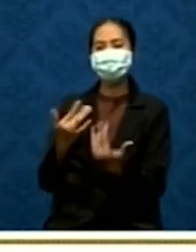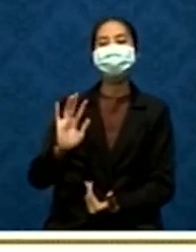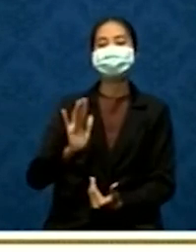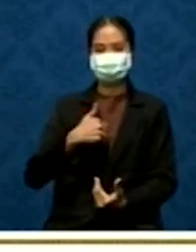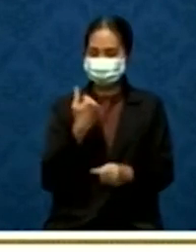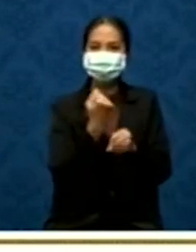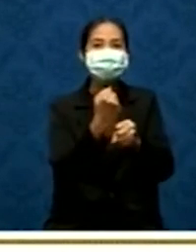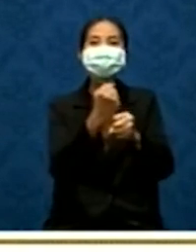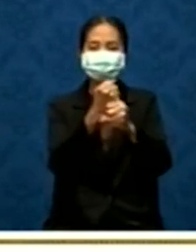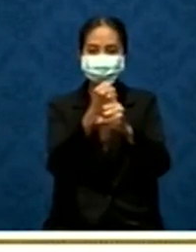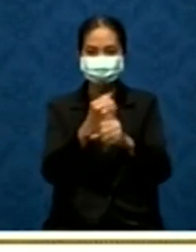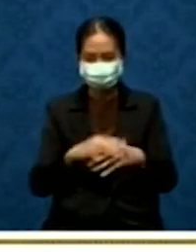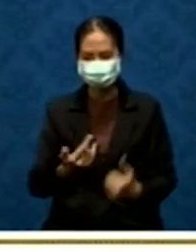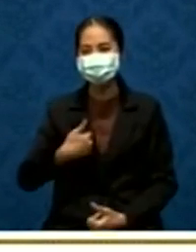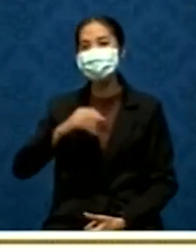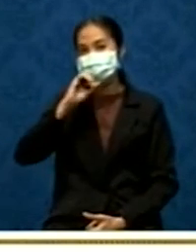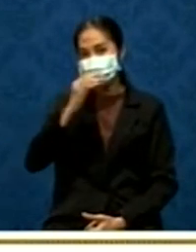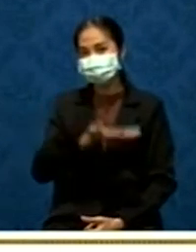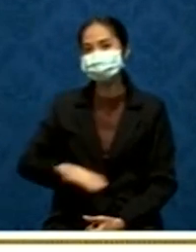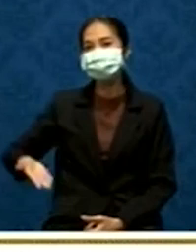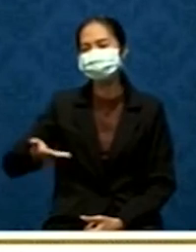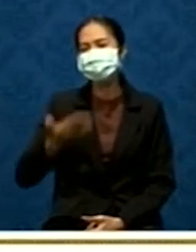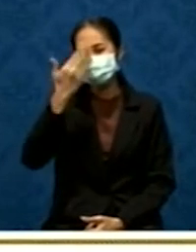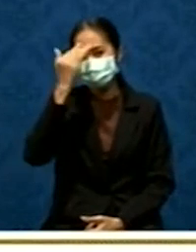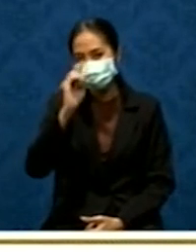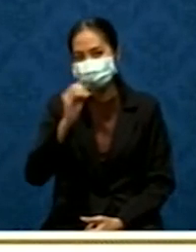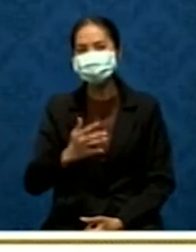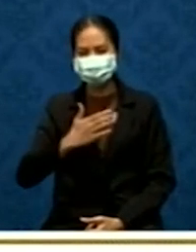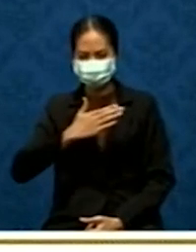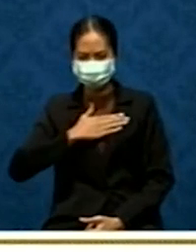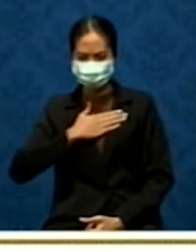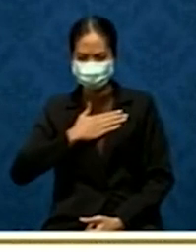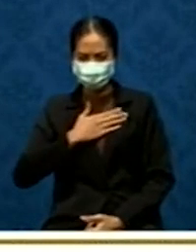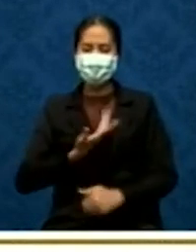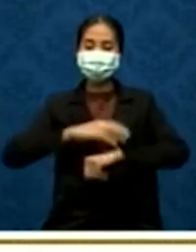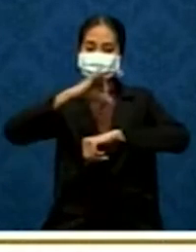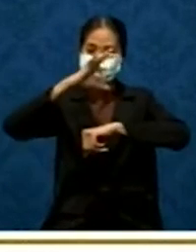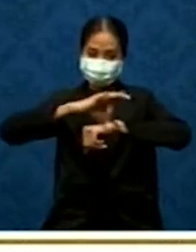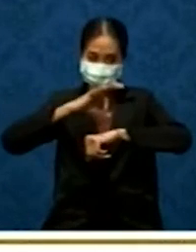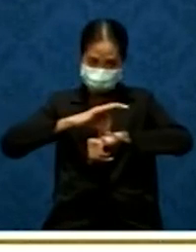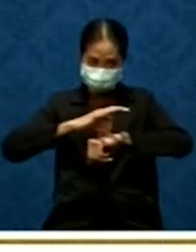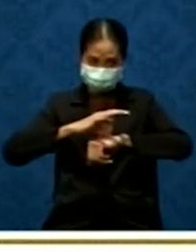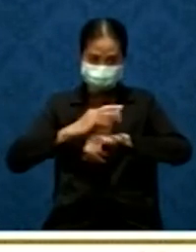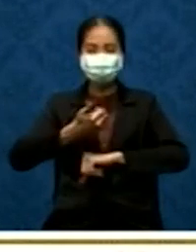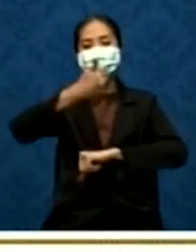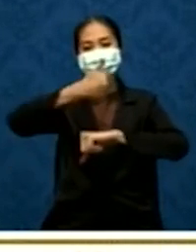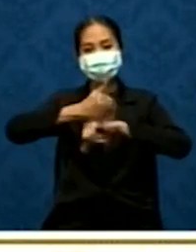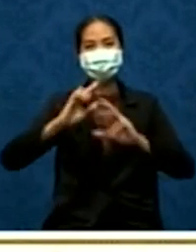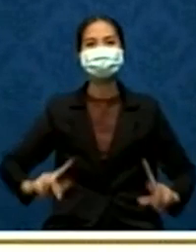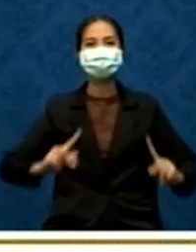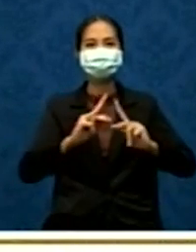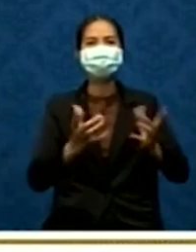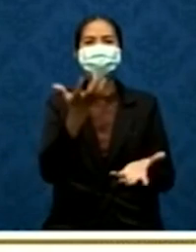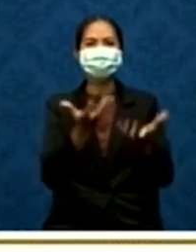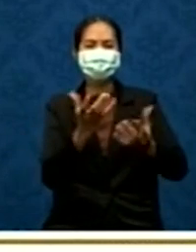เพราะผมก็บอกกับท่านทั้งหลายว่าผมมีเวลาที่จะทำงานในตำแหน่งหน้าที่รัฐมนตรีว่าการกระทรวงยุติธรรมไม่